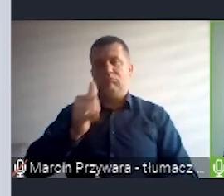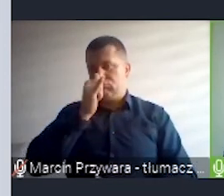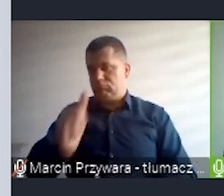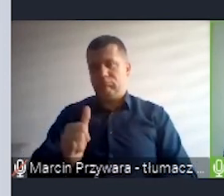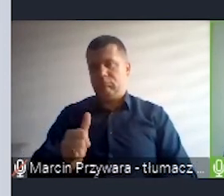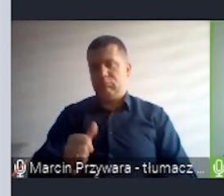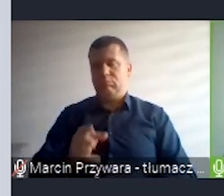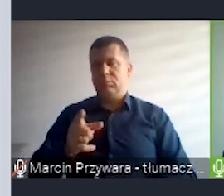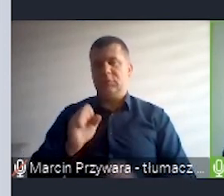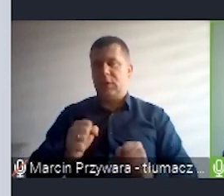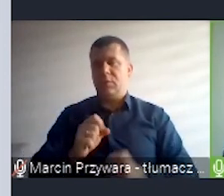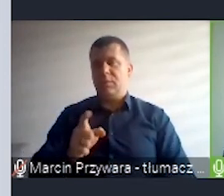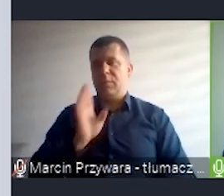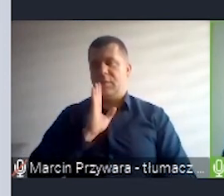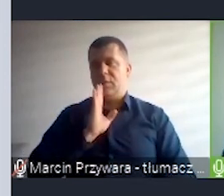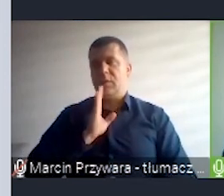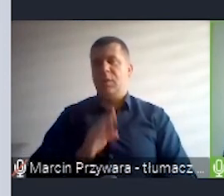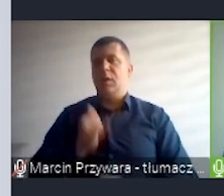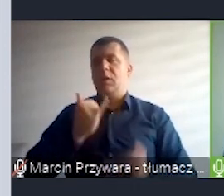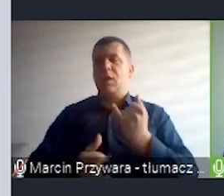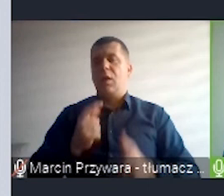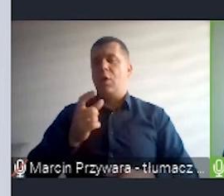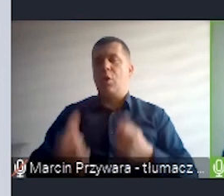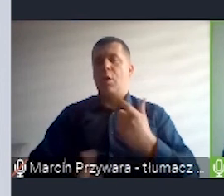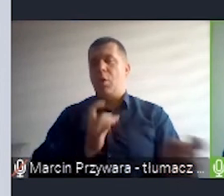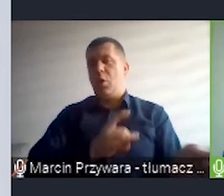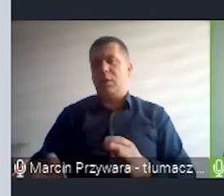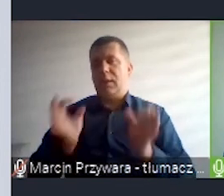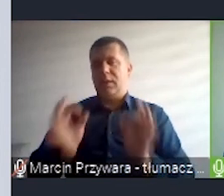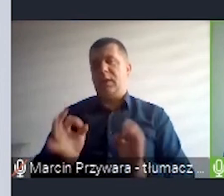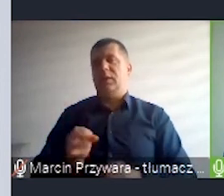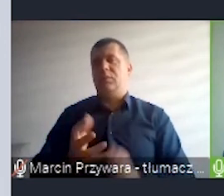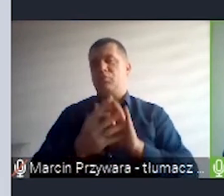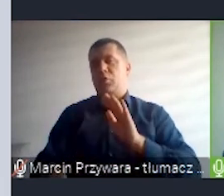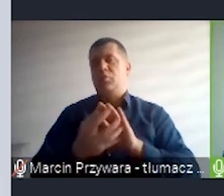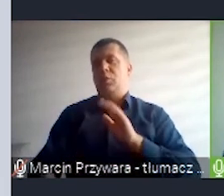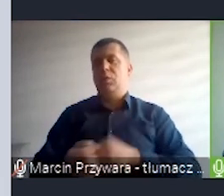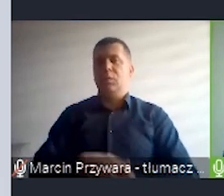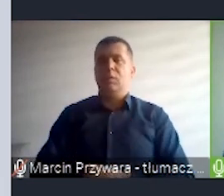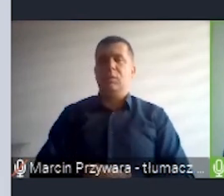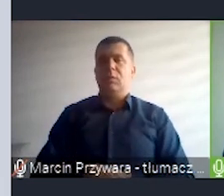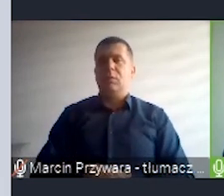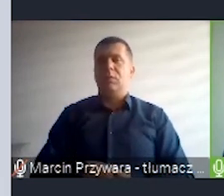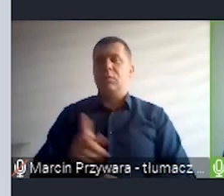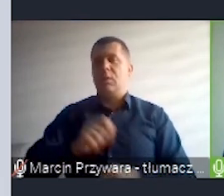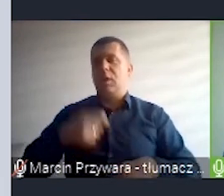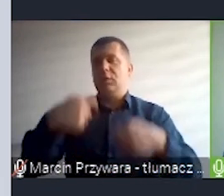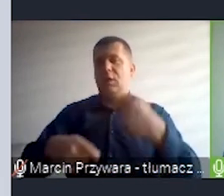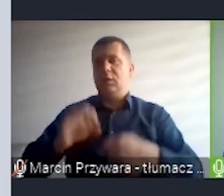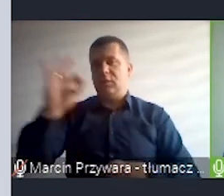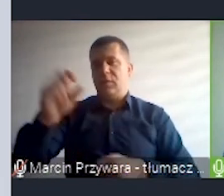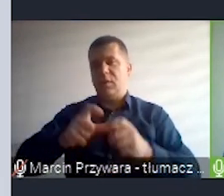do tego linku, jeśli nie skopiujecie go sobie teraz albo nie ściągniecie. To są szczecińskie